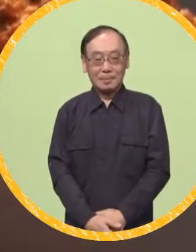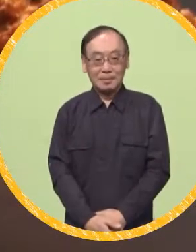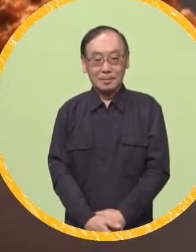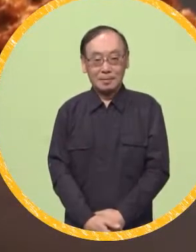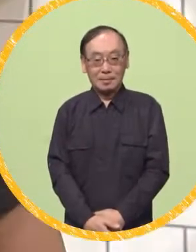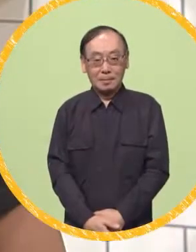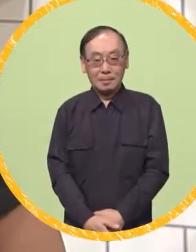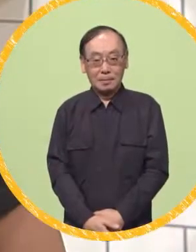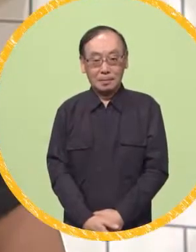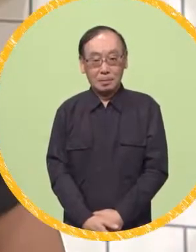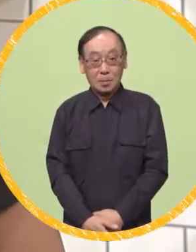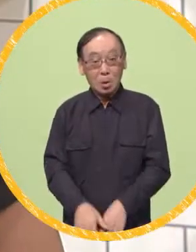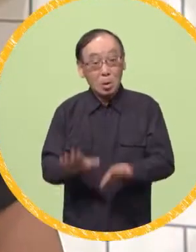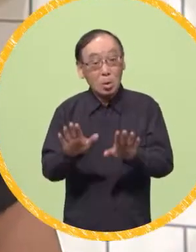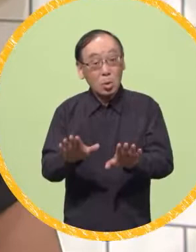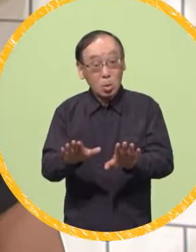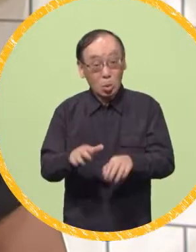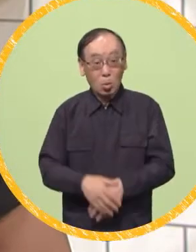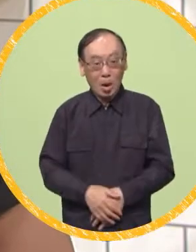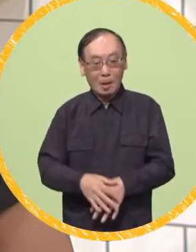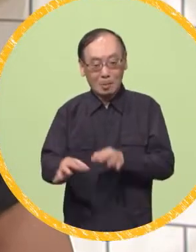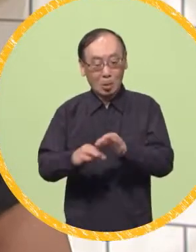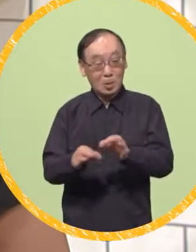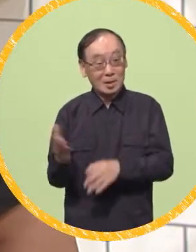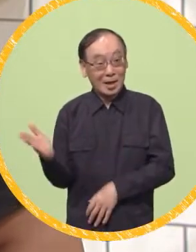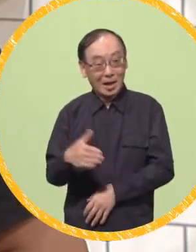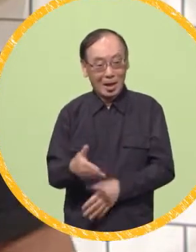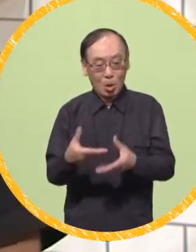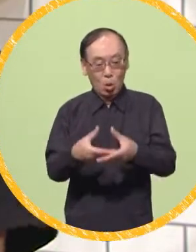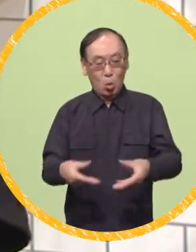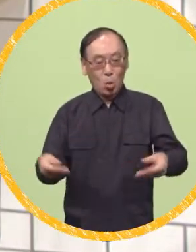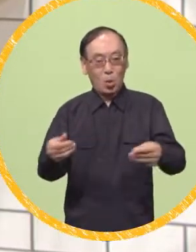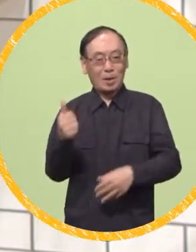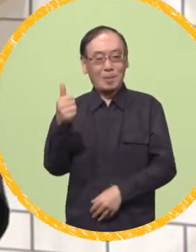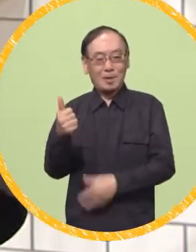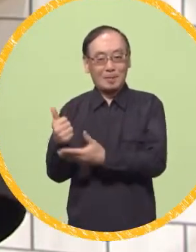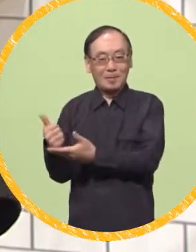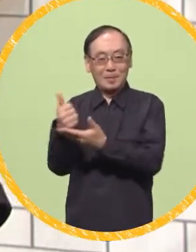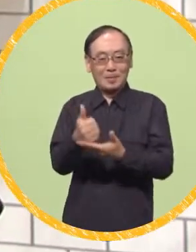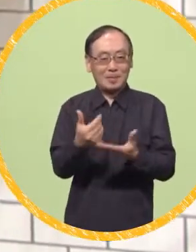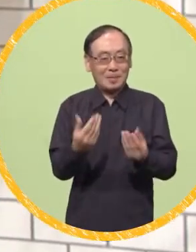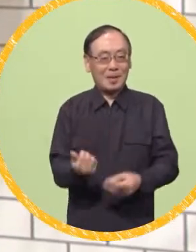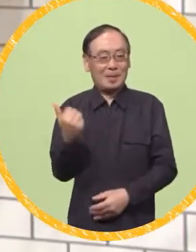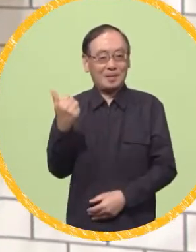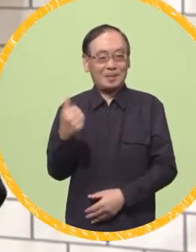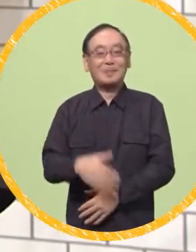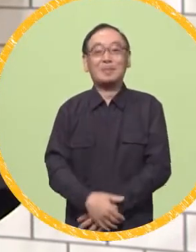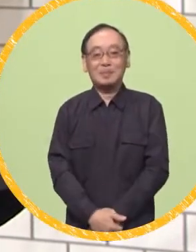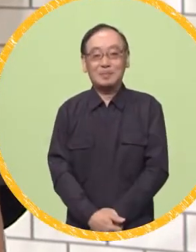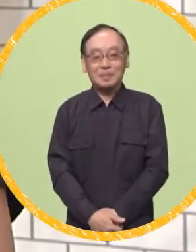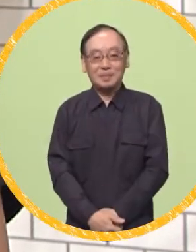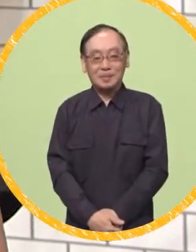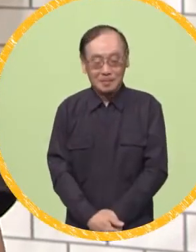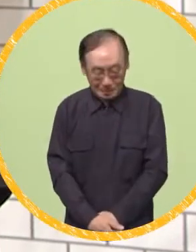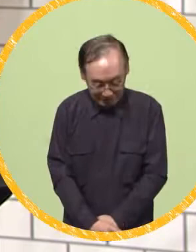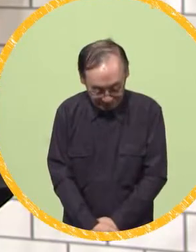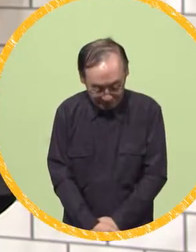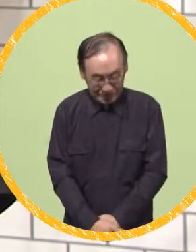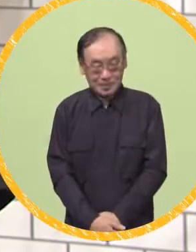第食べたい今日ですねスカートからスタッフの渡辺さんがスタジオに来ておりますme